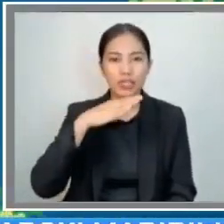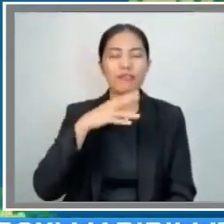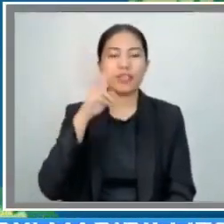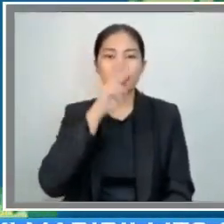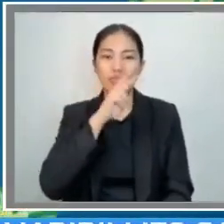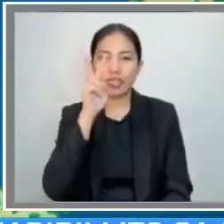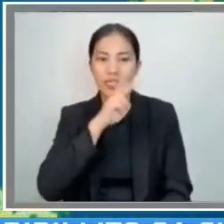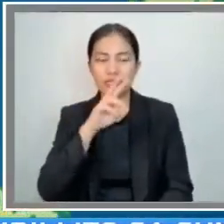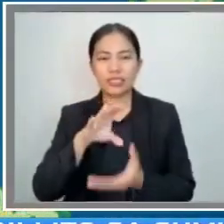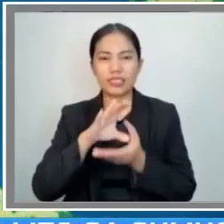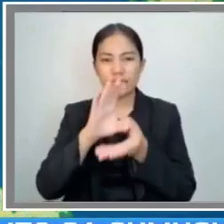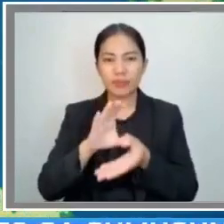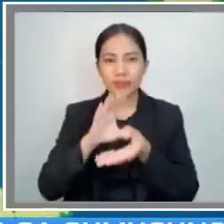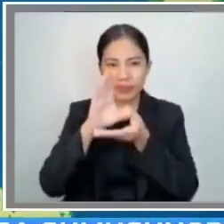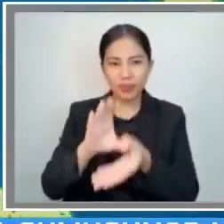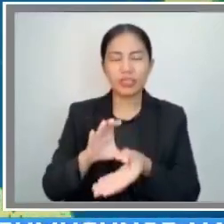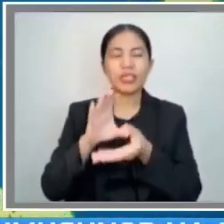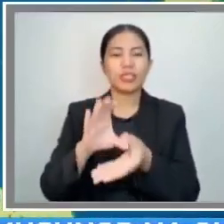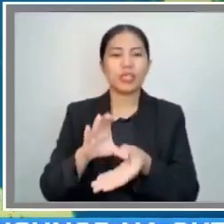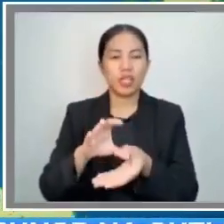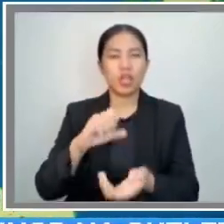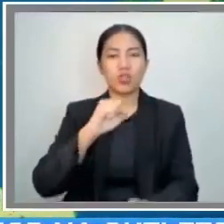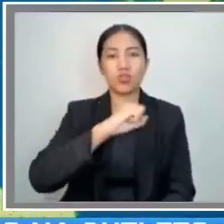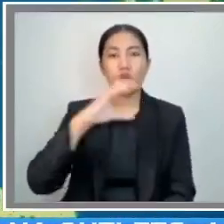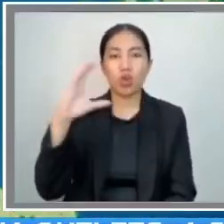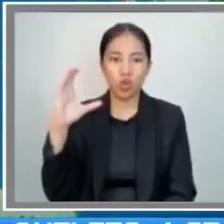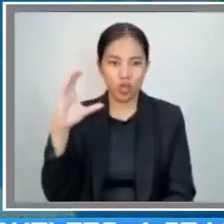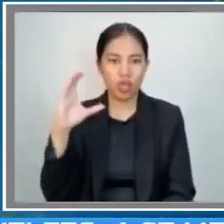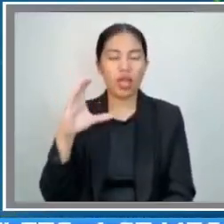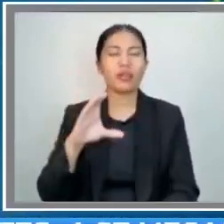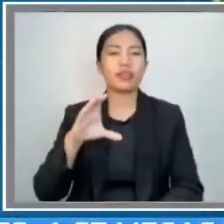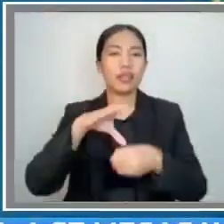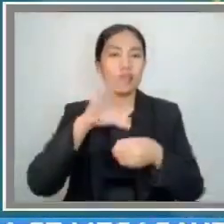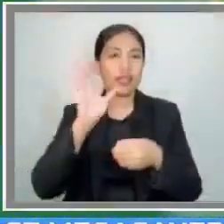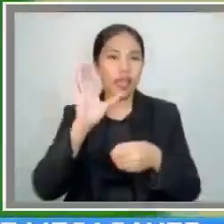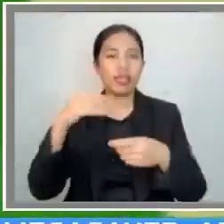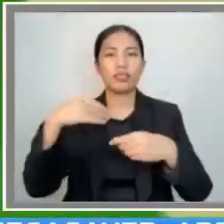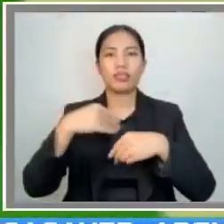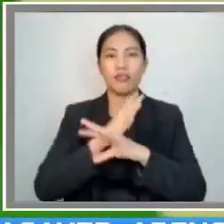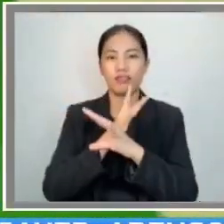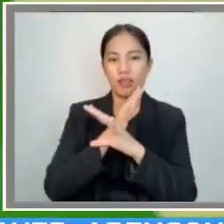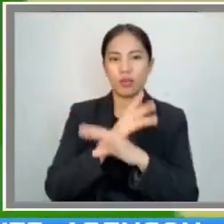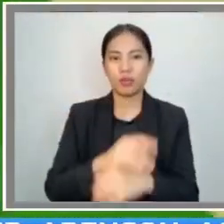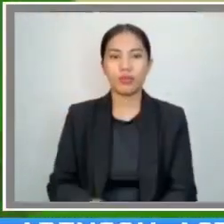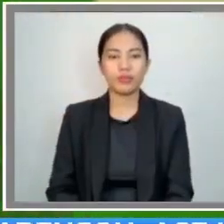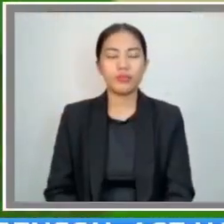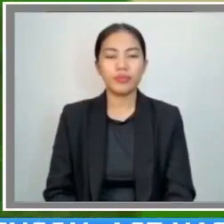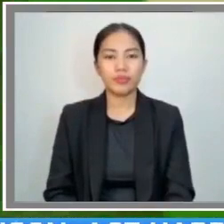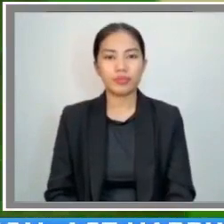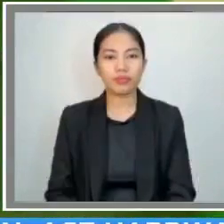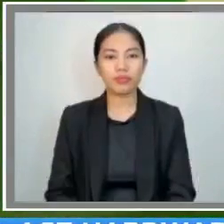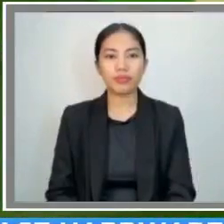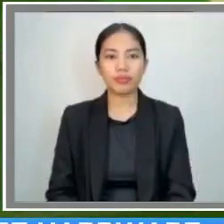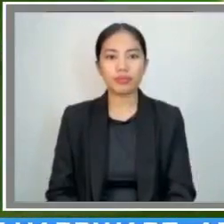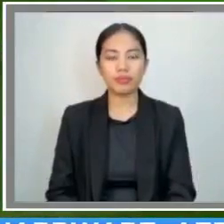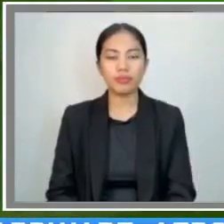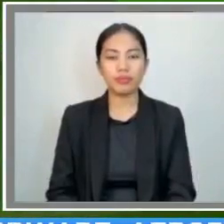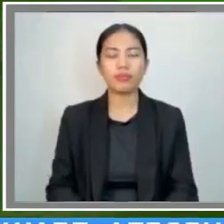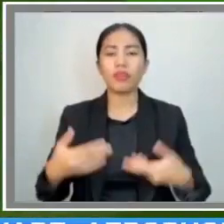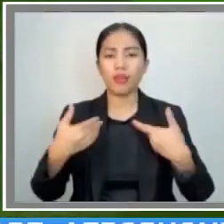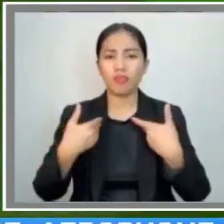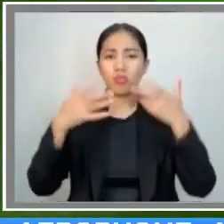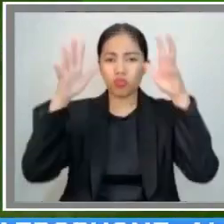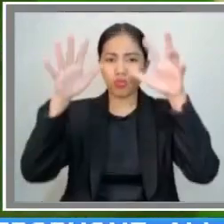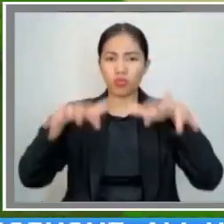Northern Mindanao, Soccsaygen, Caraga at Davao Region. Posible rin muli ang ulan sa ilang bahagi ng Metro